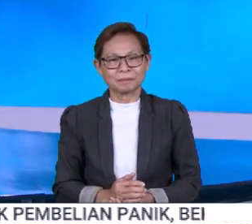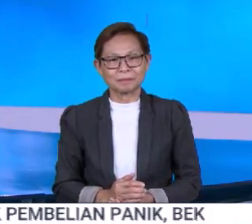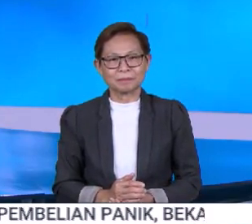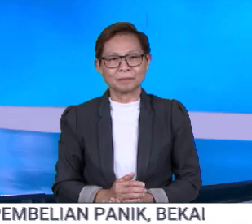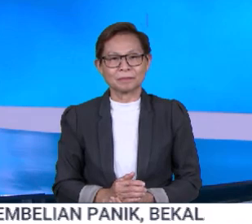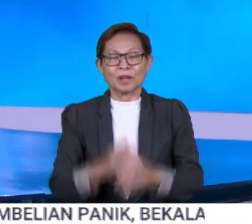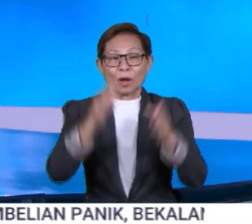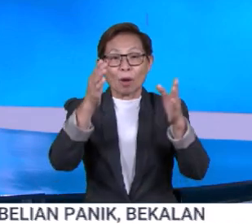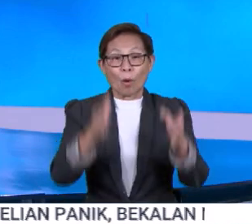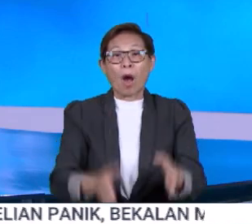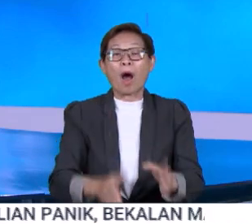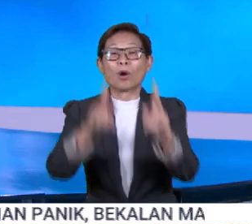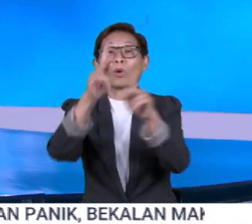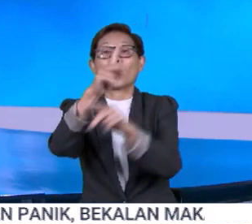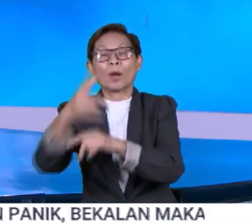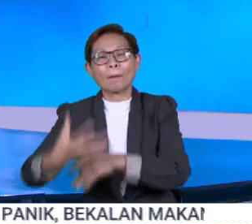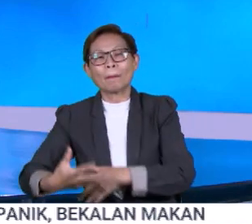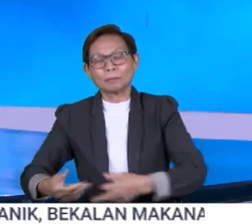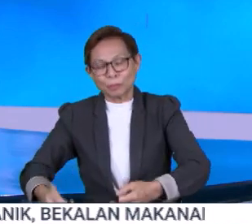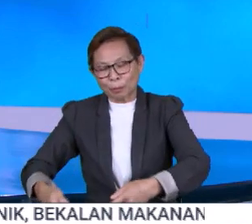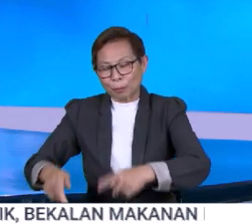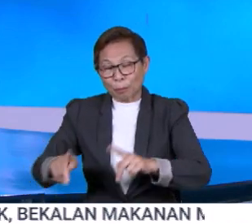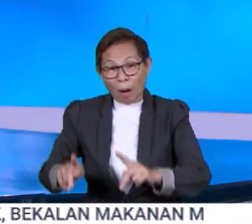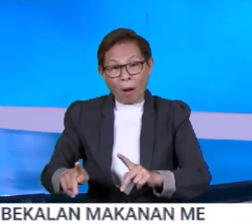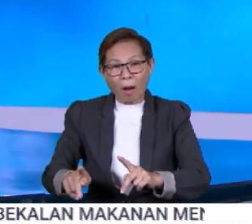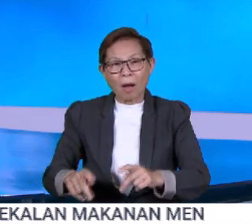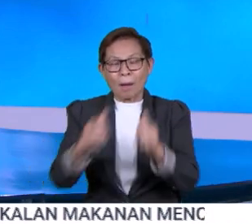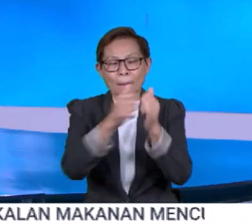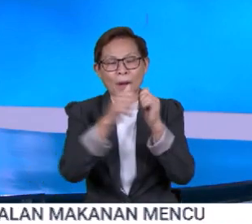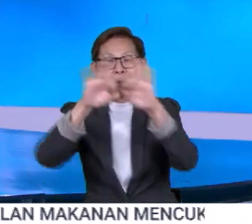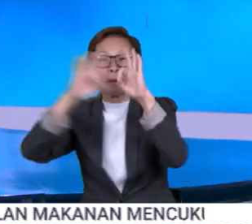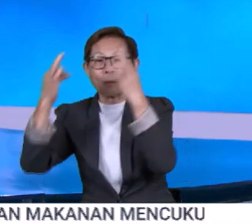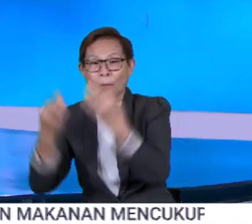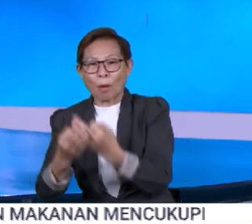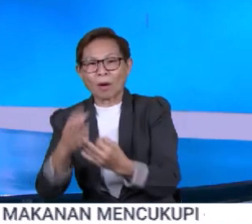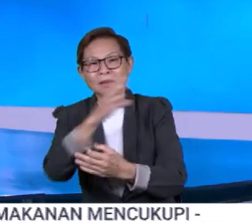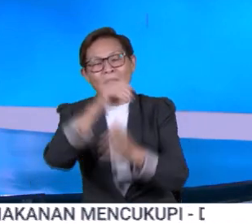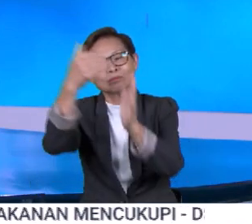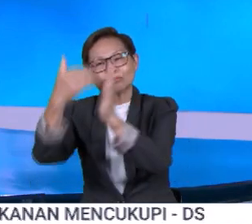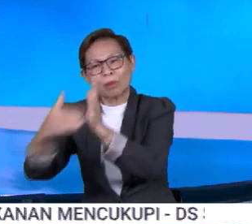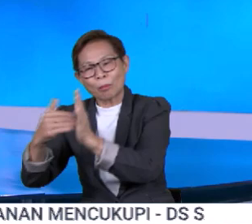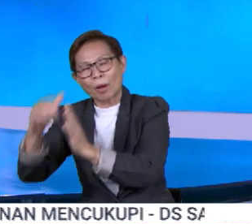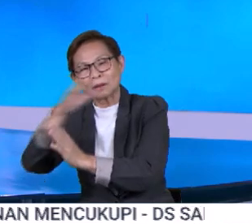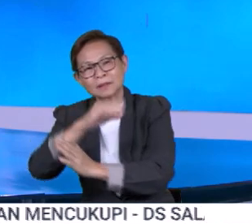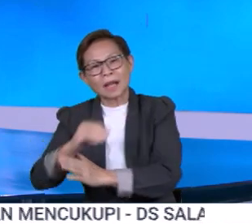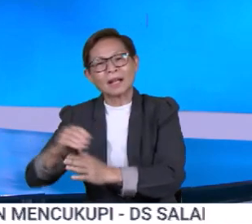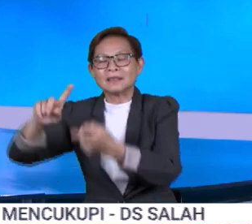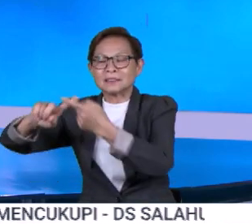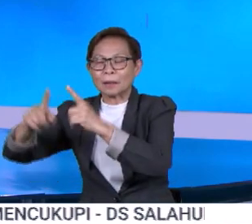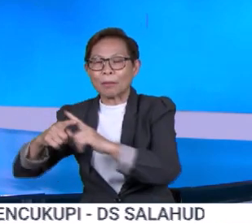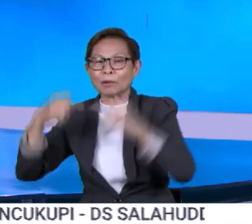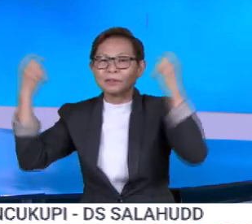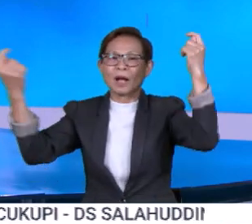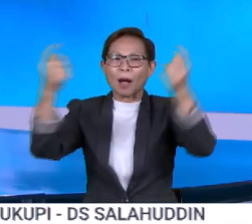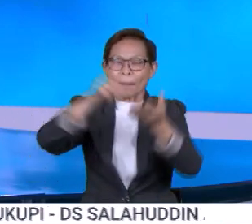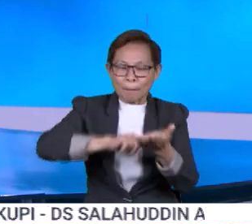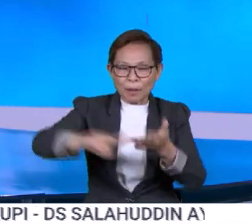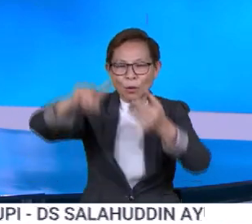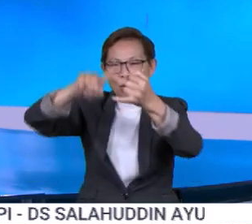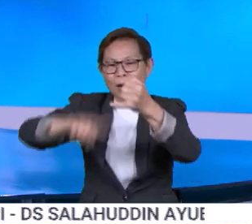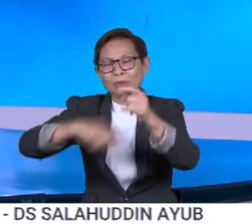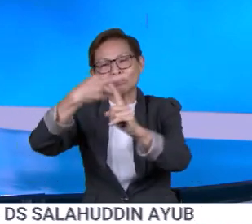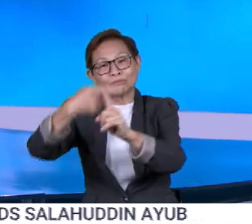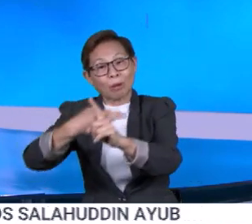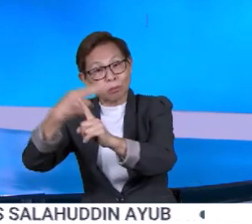Saudara, warga kota mengambil kesempatan iftar bersama ahli keluarga, sanak saudara dan sahabat handai sempena minggu terakhir